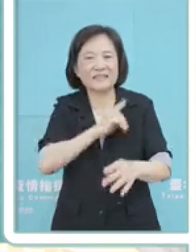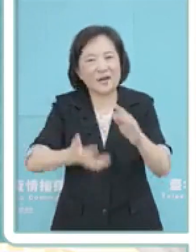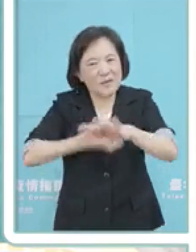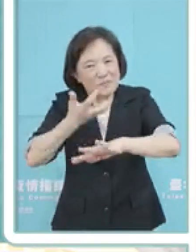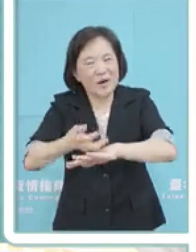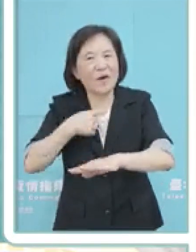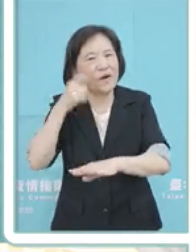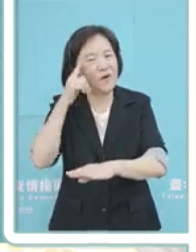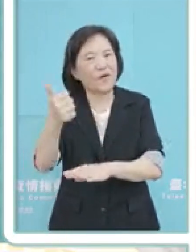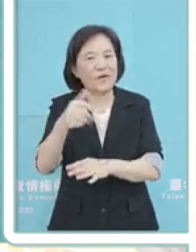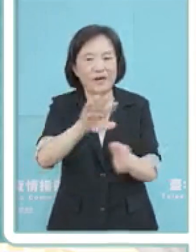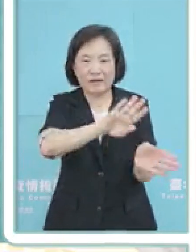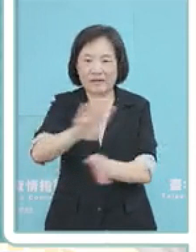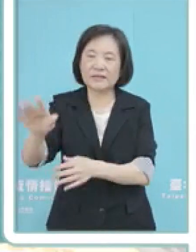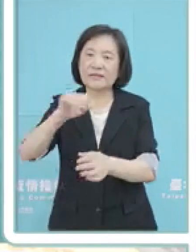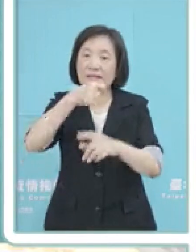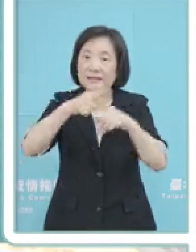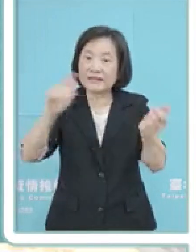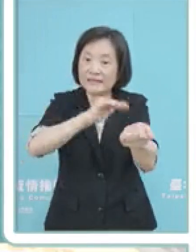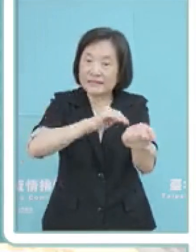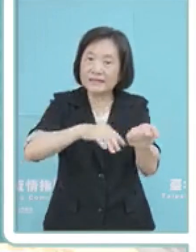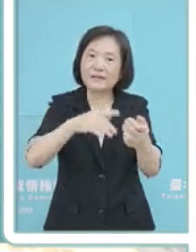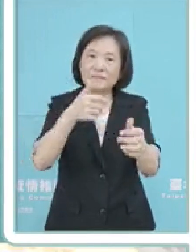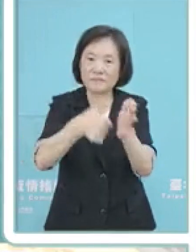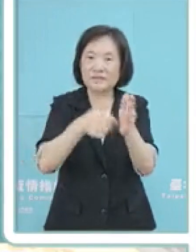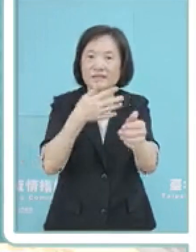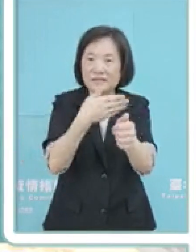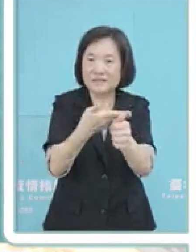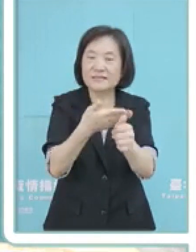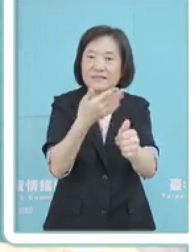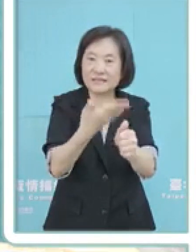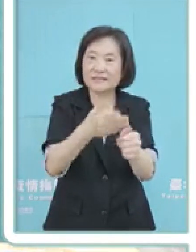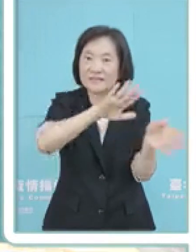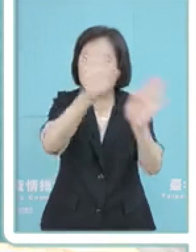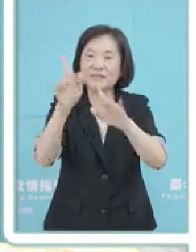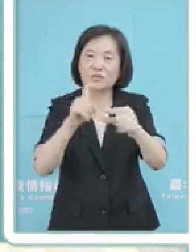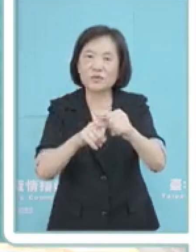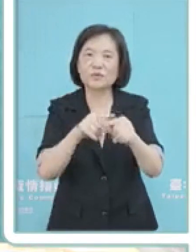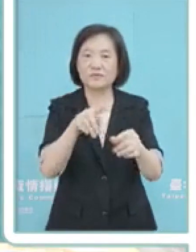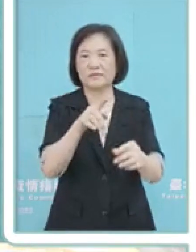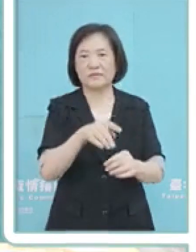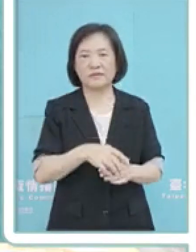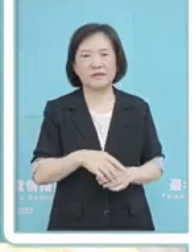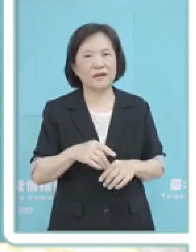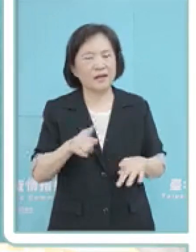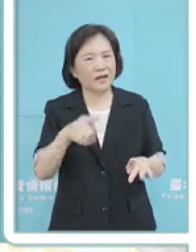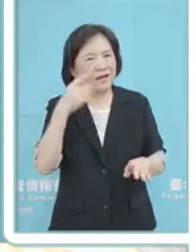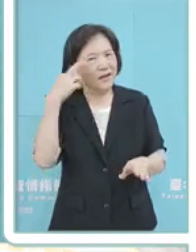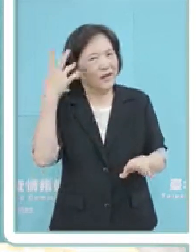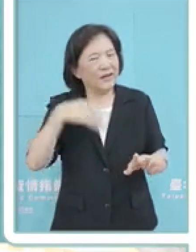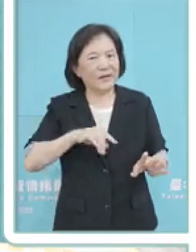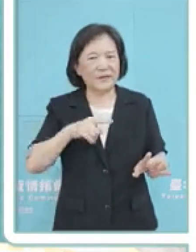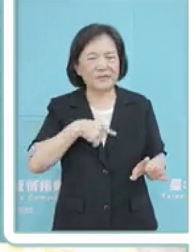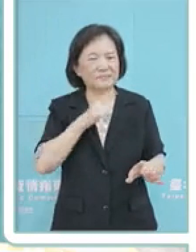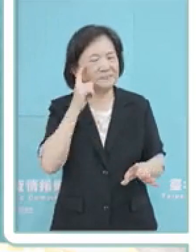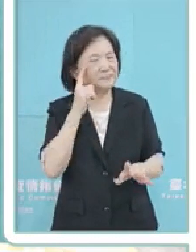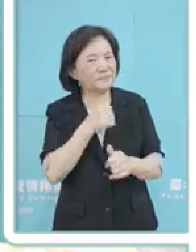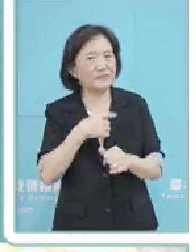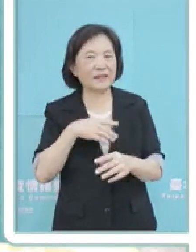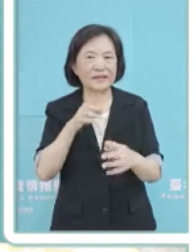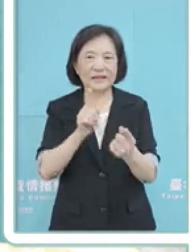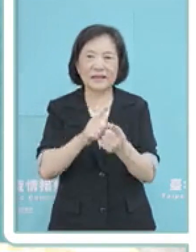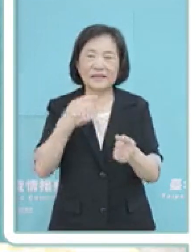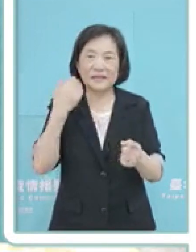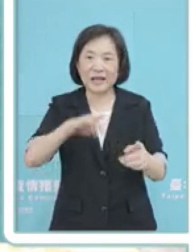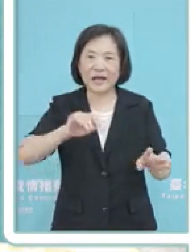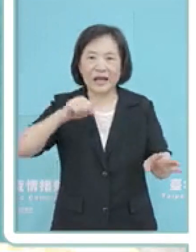师那个哈，这也是给我们一个思考，你知道，就是说，其实你知道哦，我们台湾怎么会有时候叫众口铄